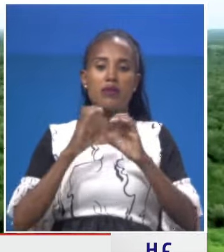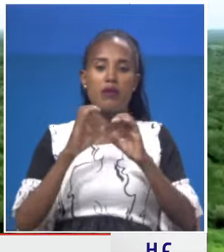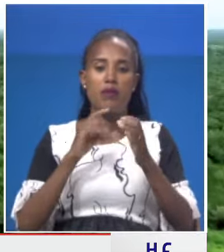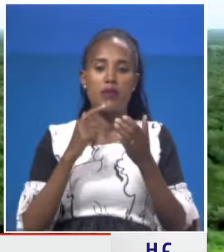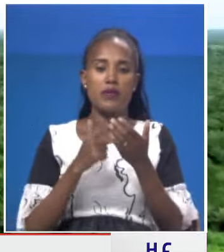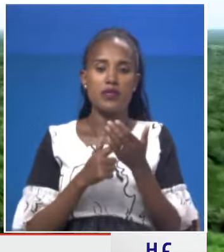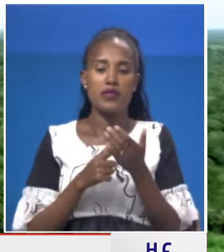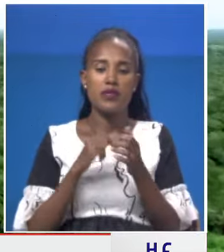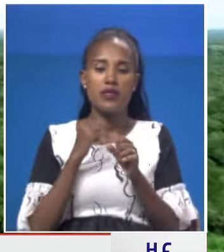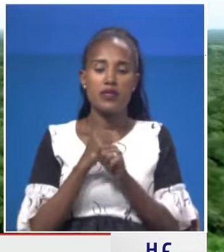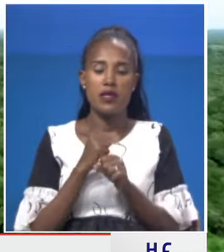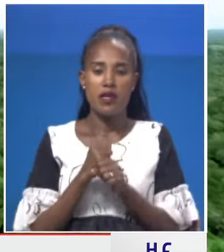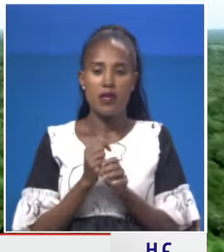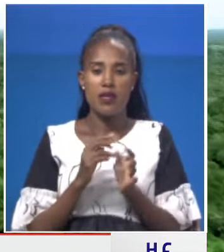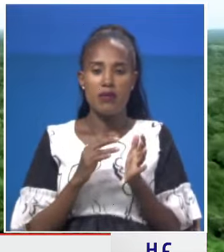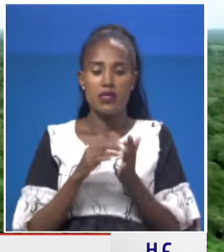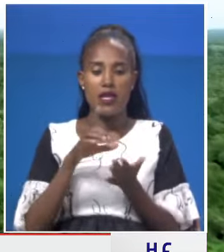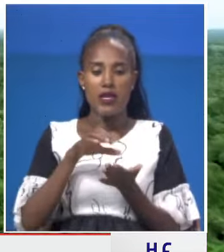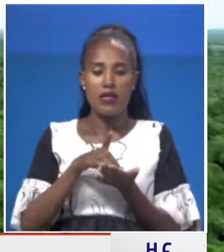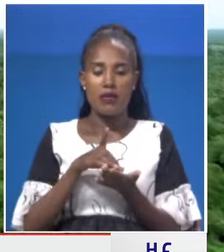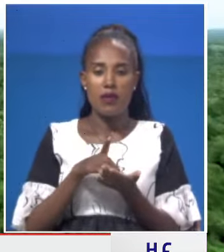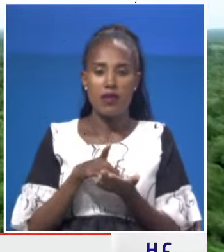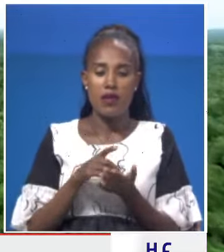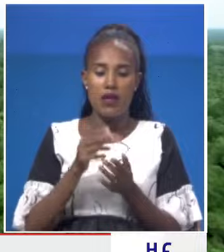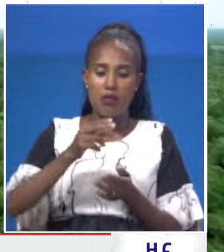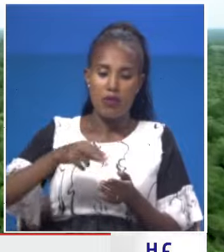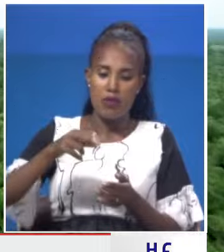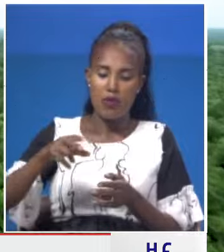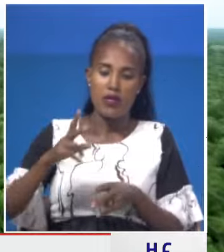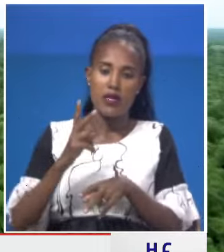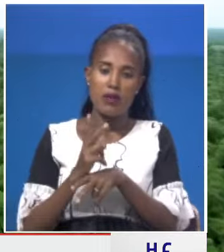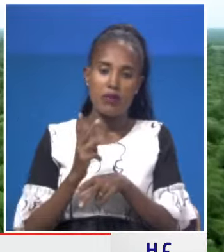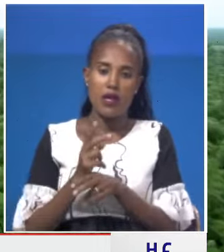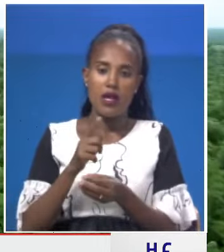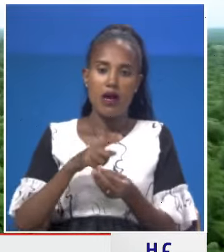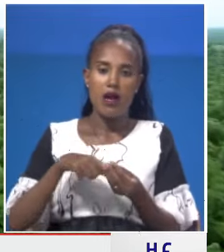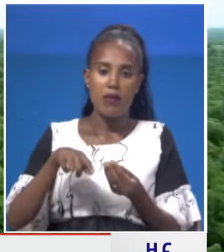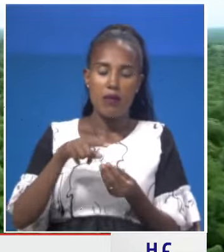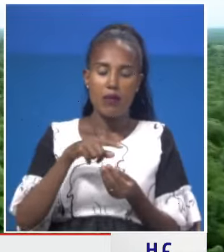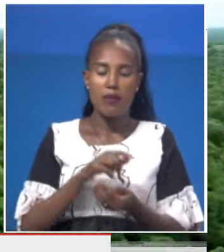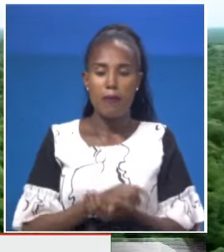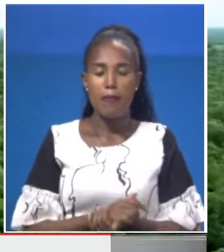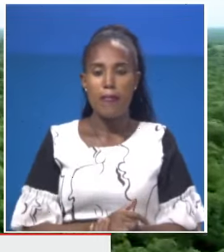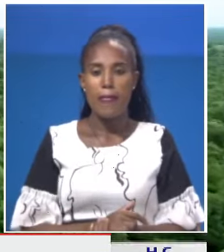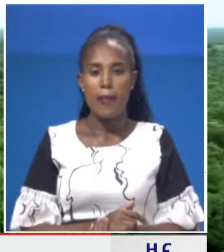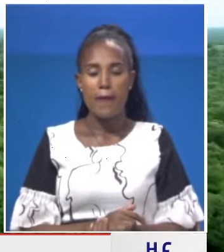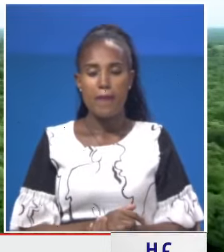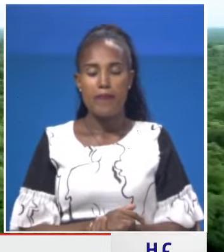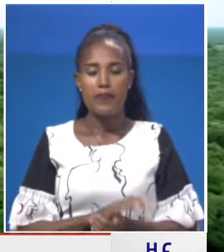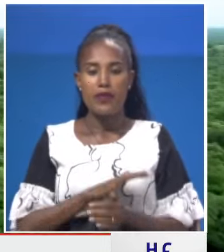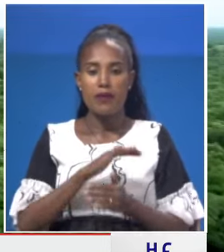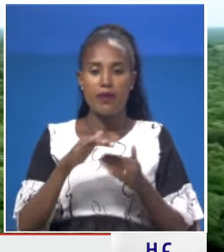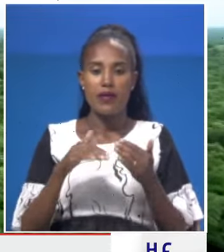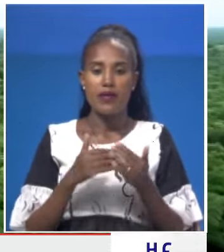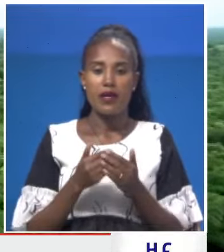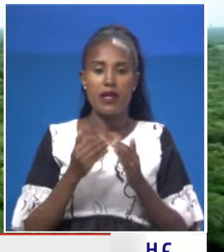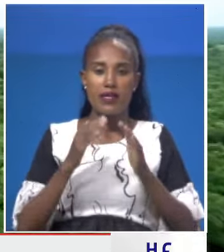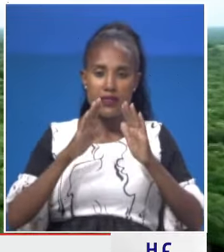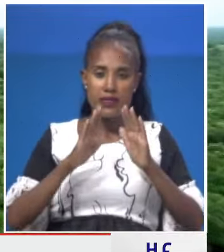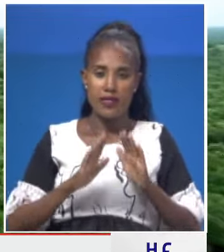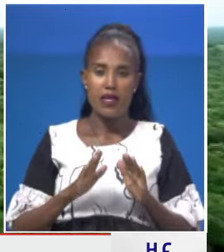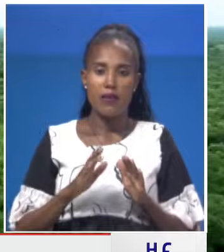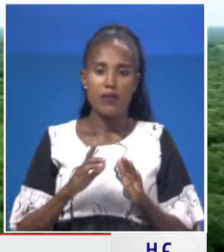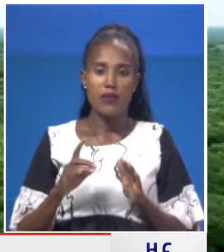ስራ ይሰራል። ለምሳሌ ከተማ ላይ በብሎክ ይጠብቃል። አካባቢውን በአጠቃላይ ሰላም እንዲሆን